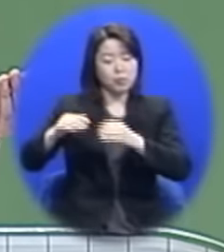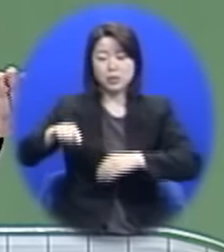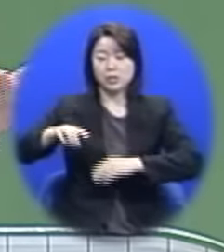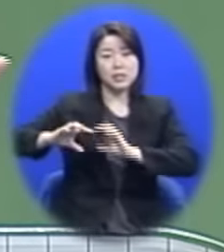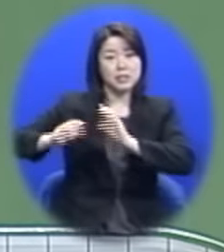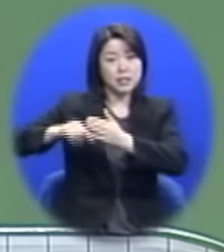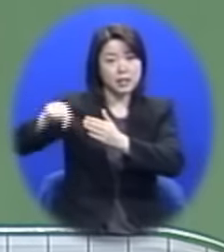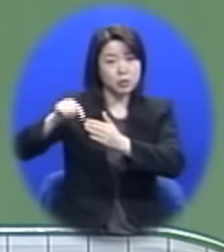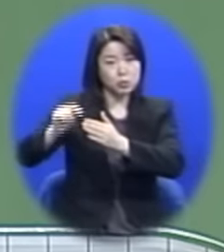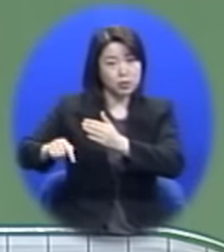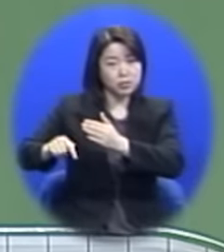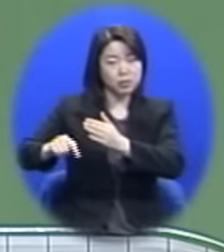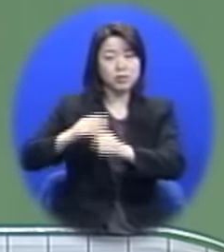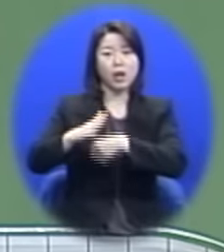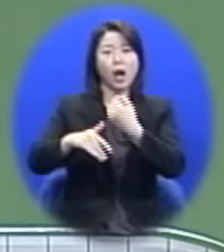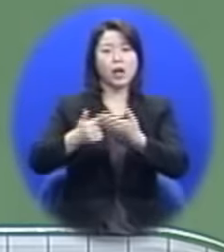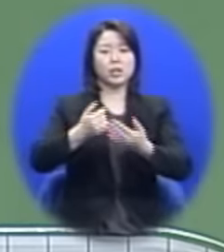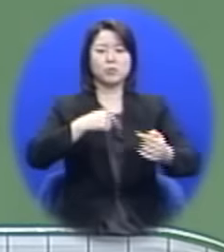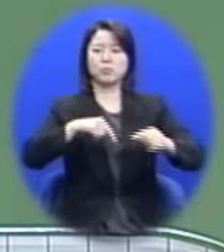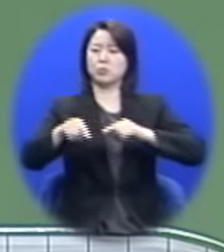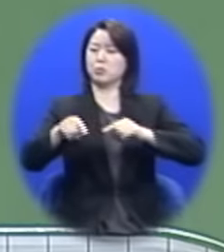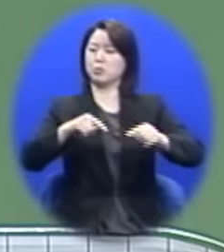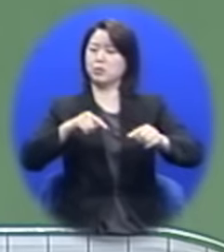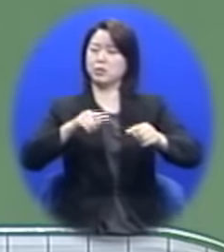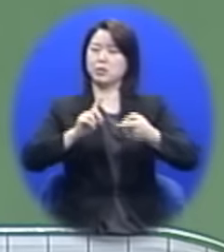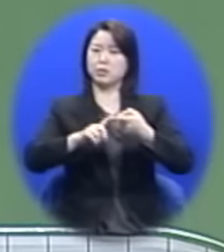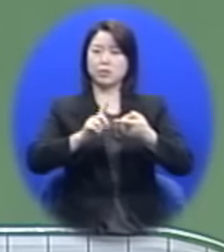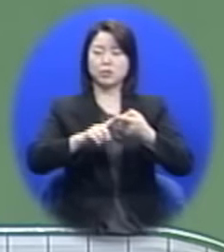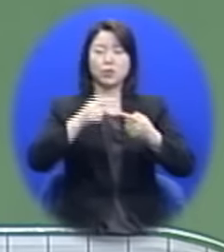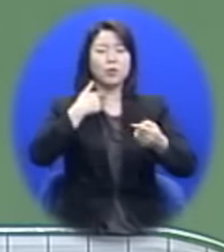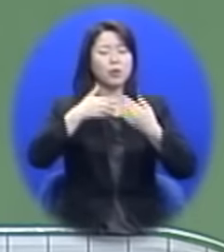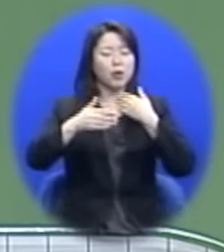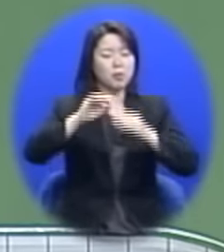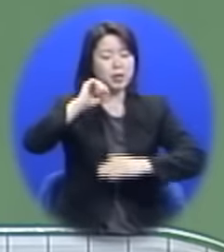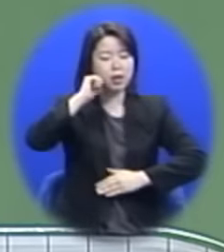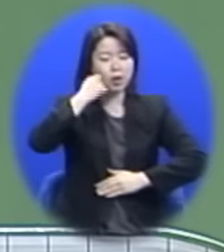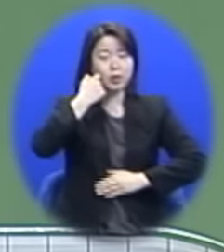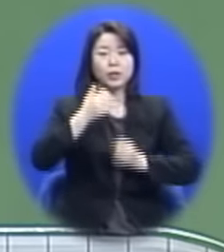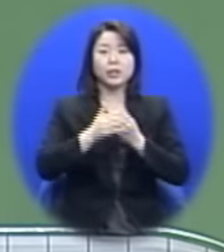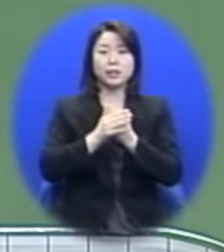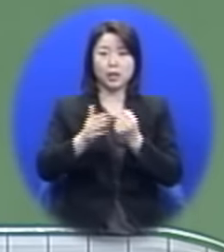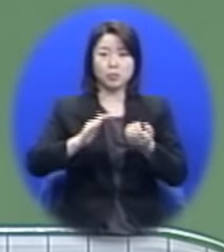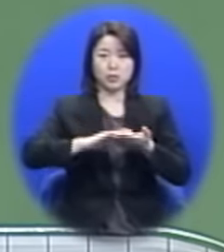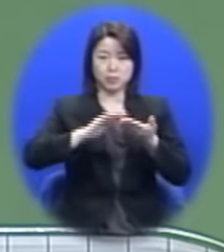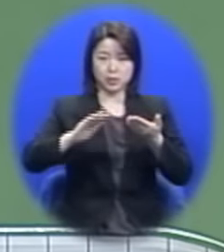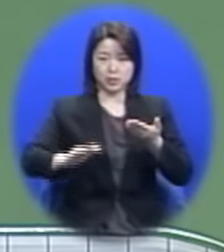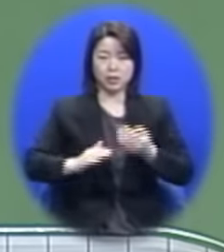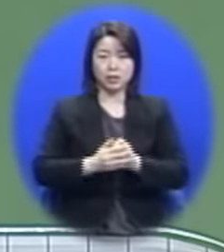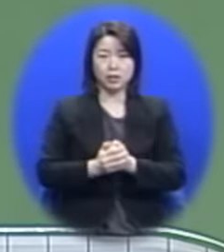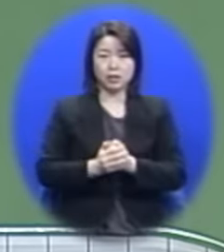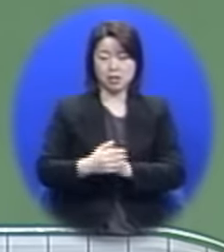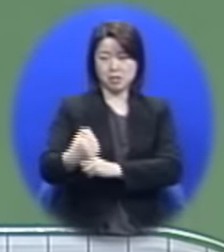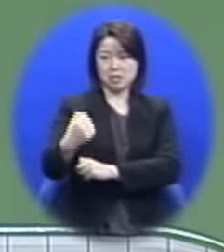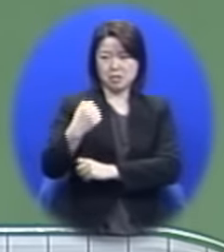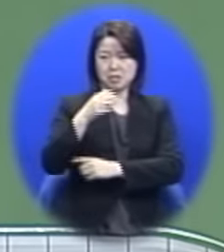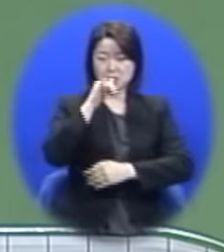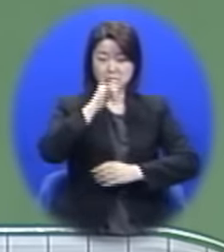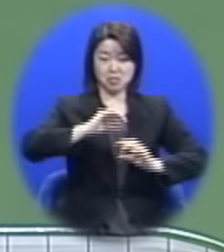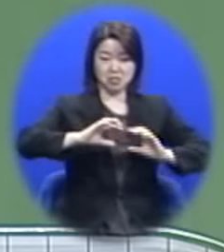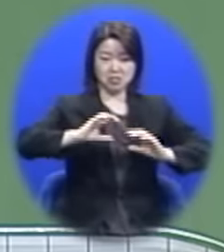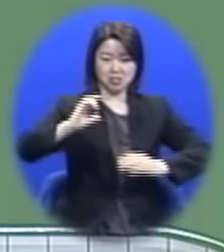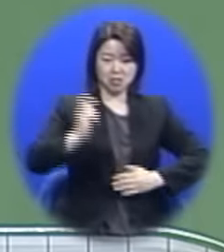속에서는 하나님의 통치를 경험하기 어렵기 때문입니다. 힘 있는